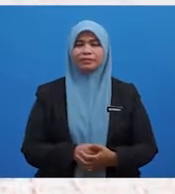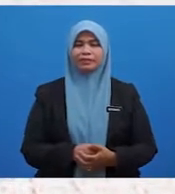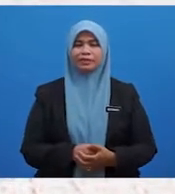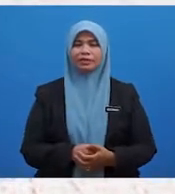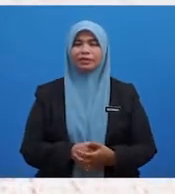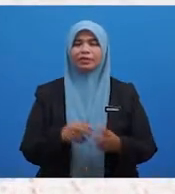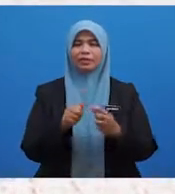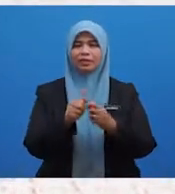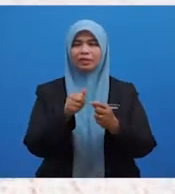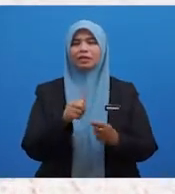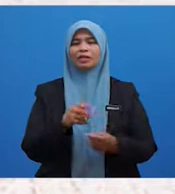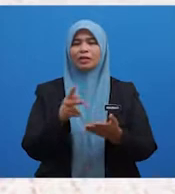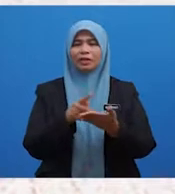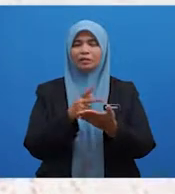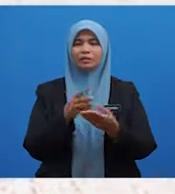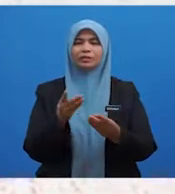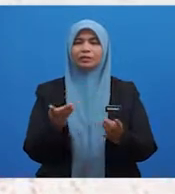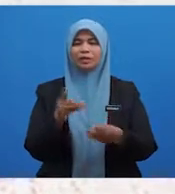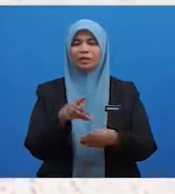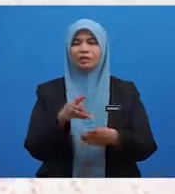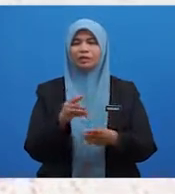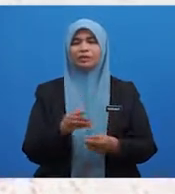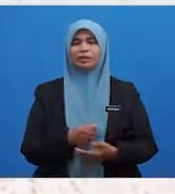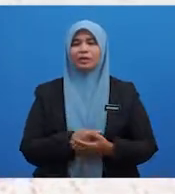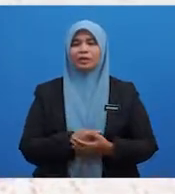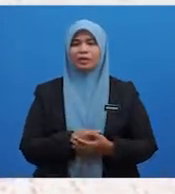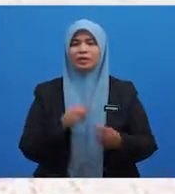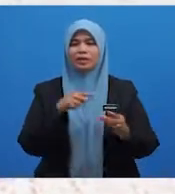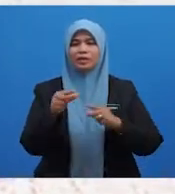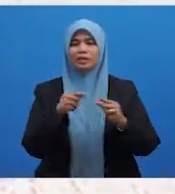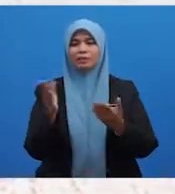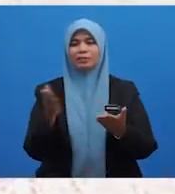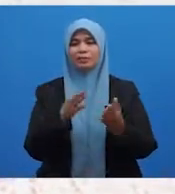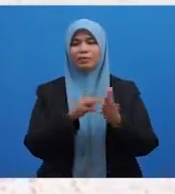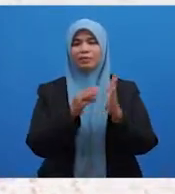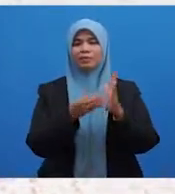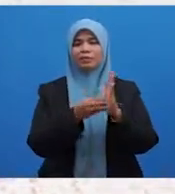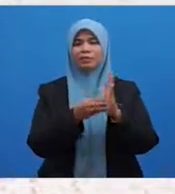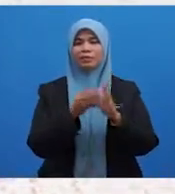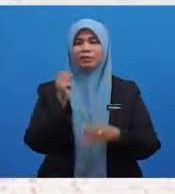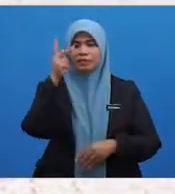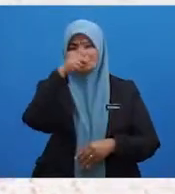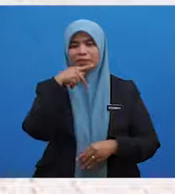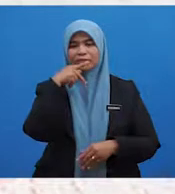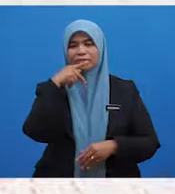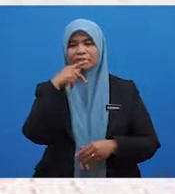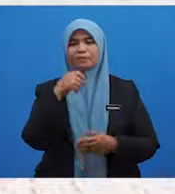Menurut Kamus Dewan edisi keempat, gaya membawa maksud sikap,